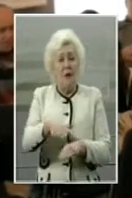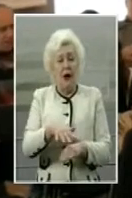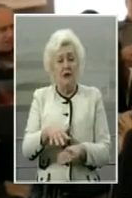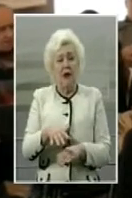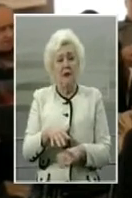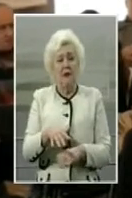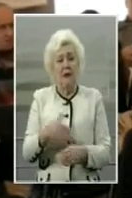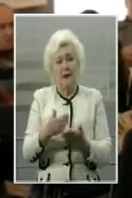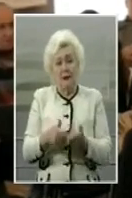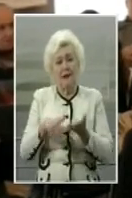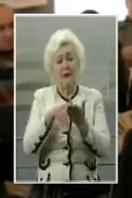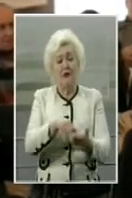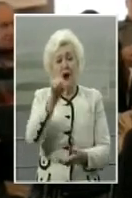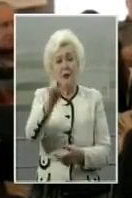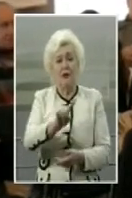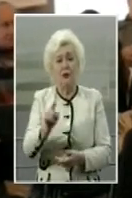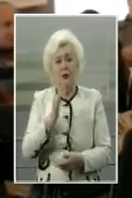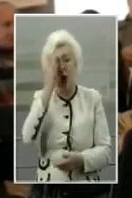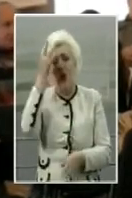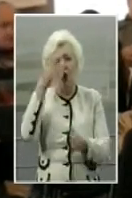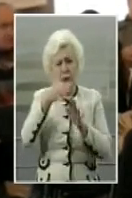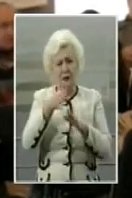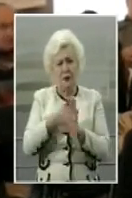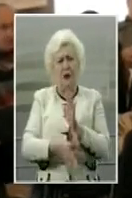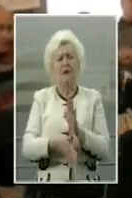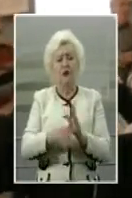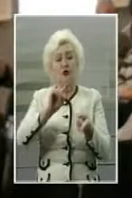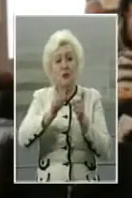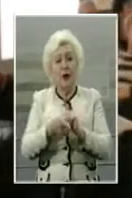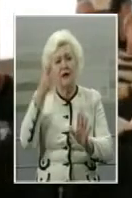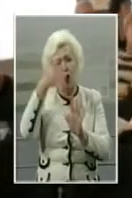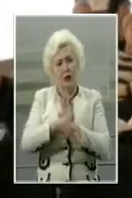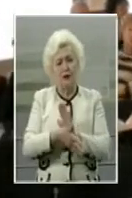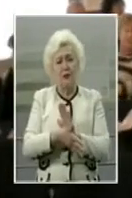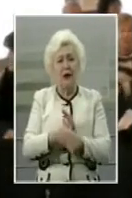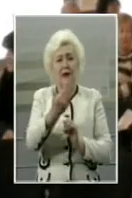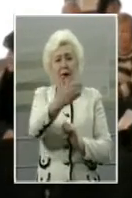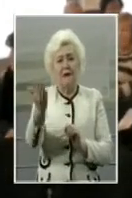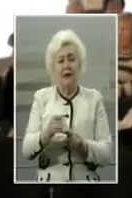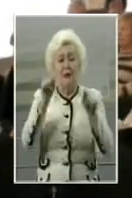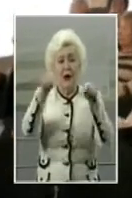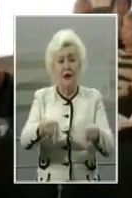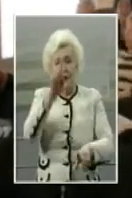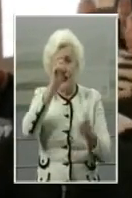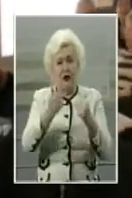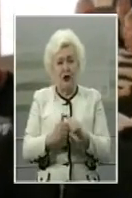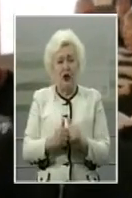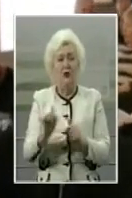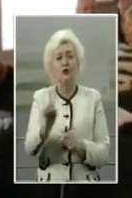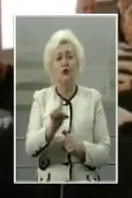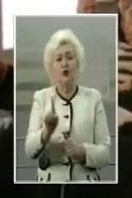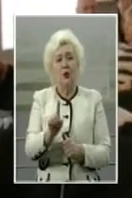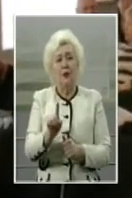десь сприяли тому, що осмислюєш, переосмислюєш себе в цій державі і державу. Я б сказав би, що